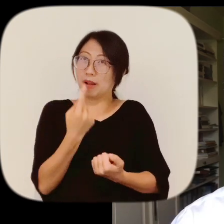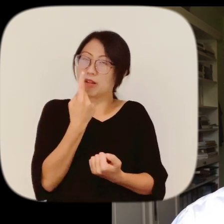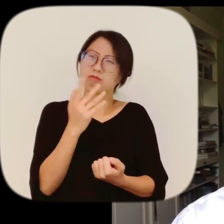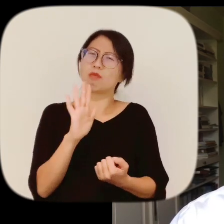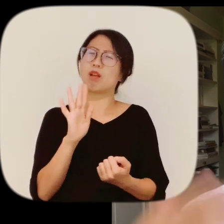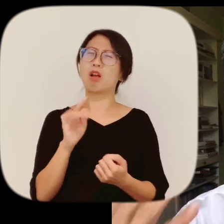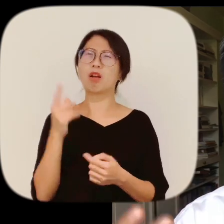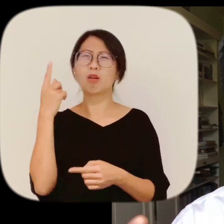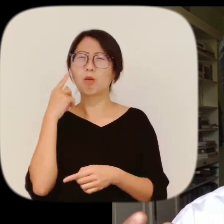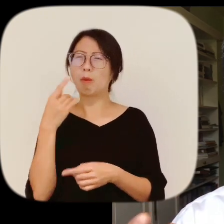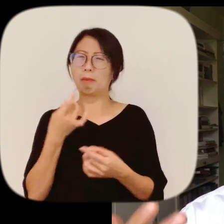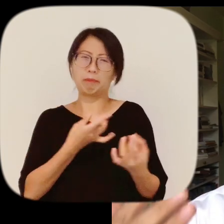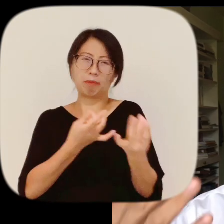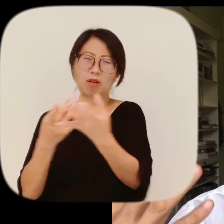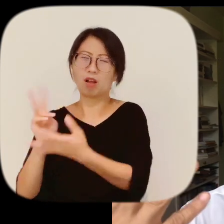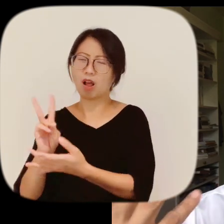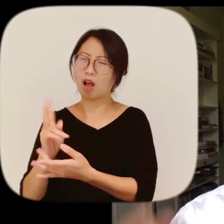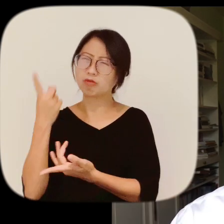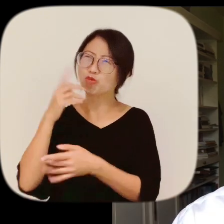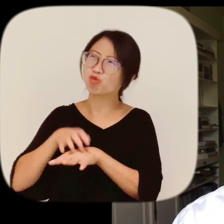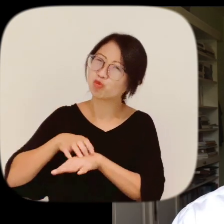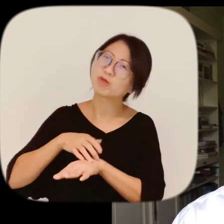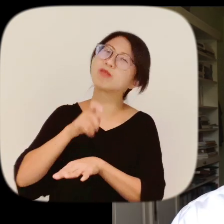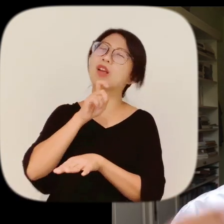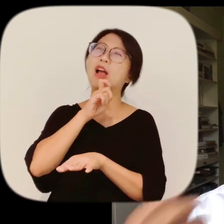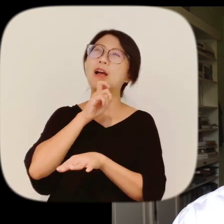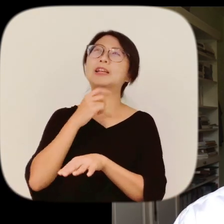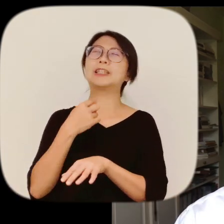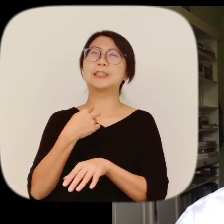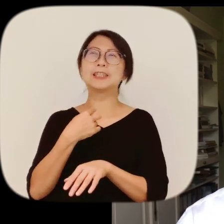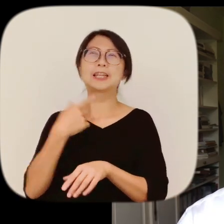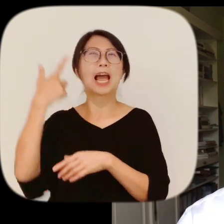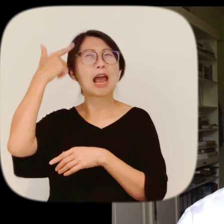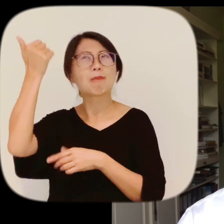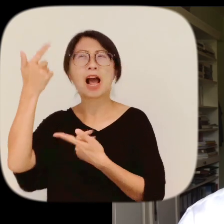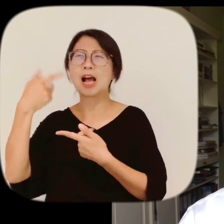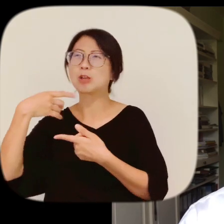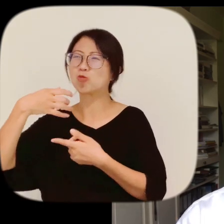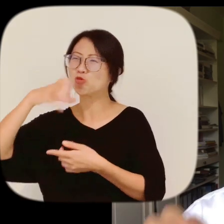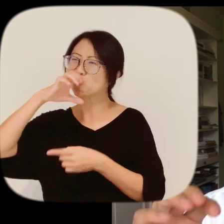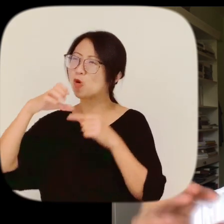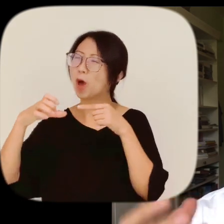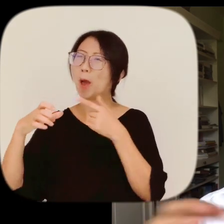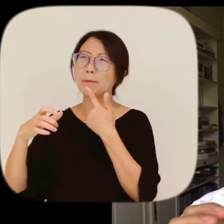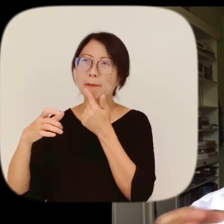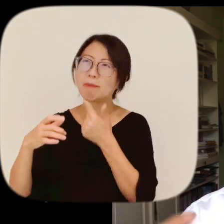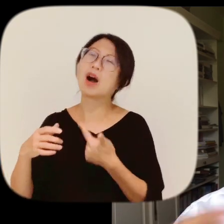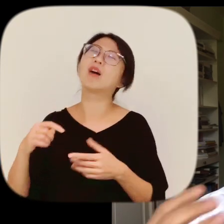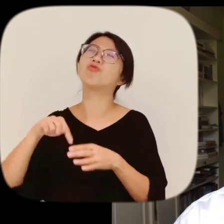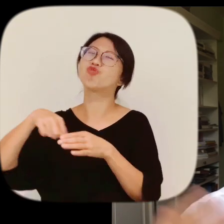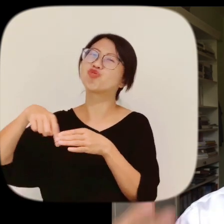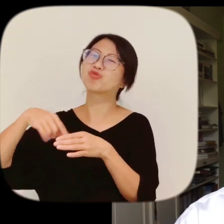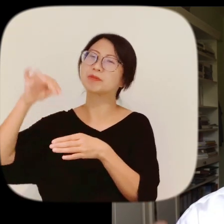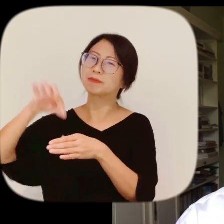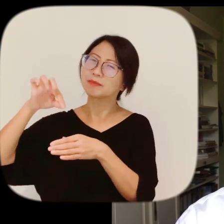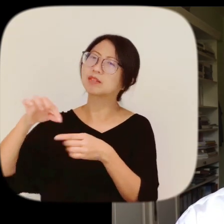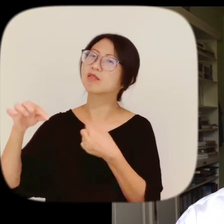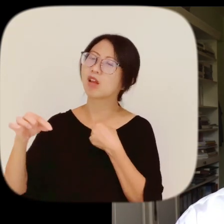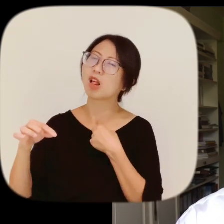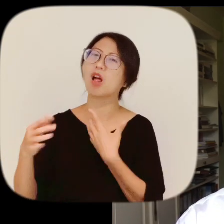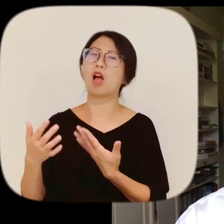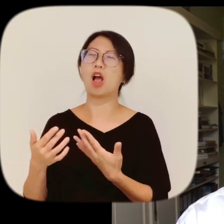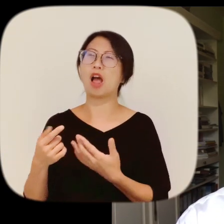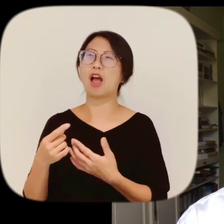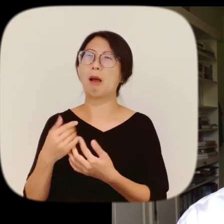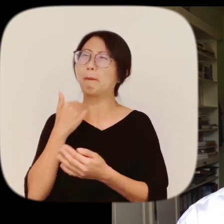瘡的很想要喝好茶要减茶的一个人来的所以他是很表里一致的